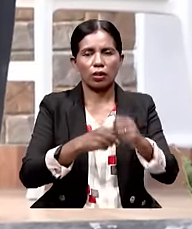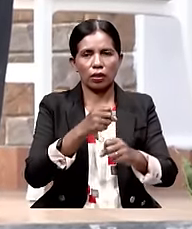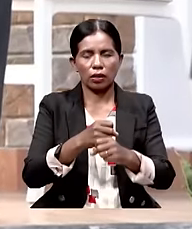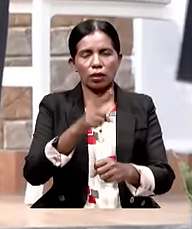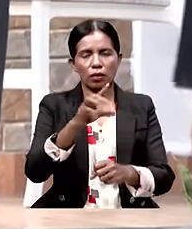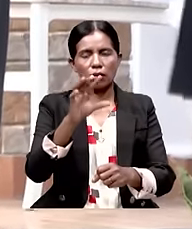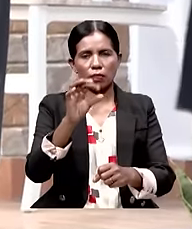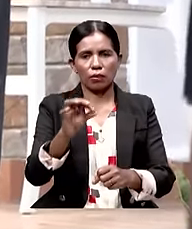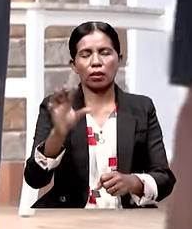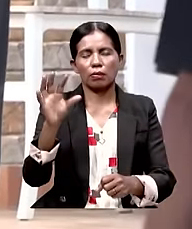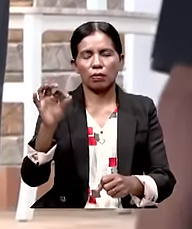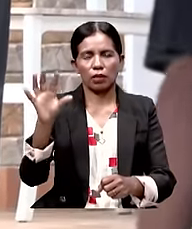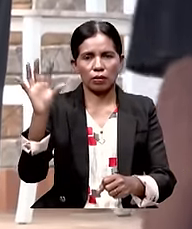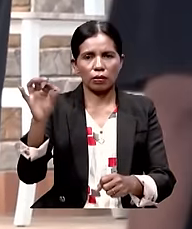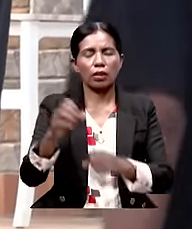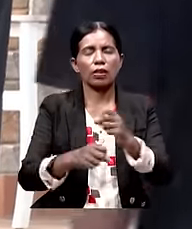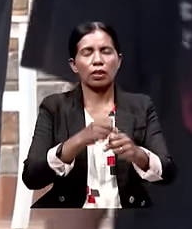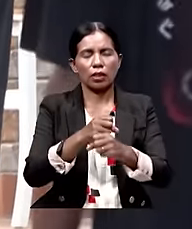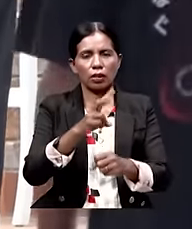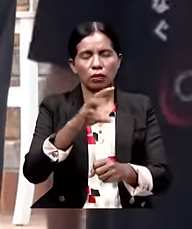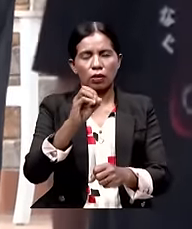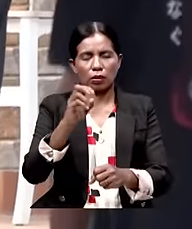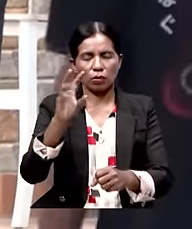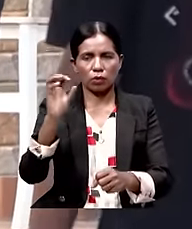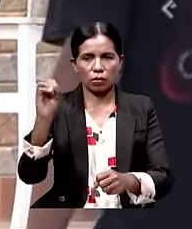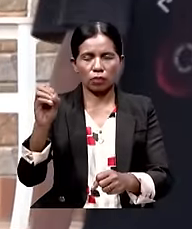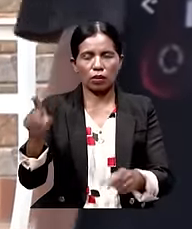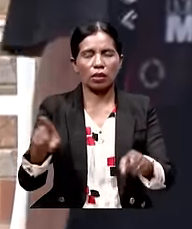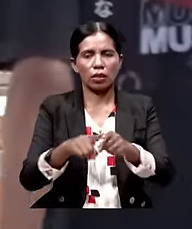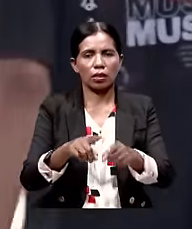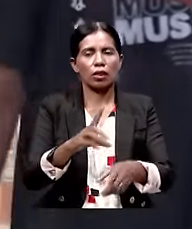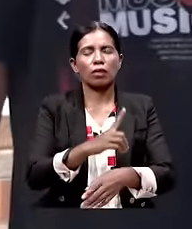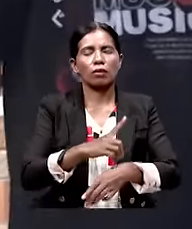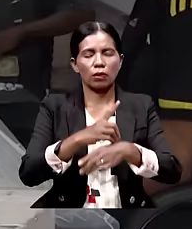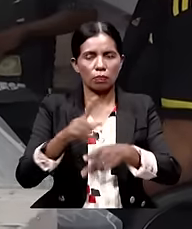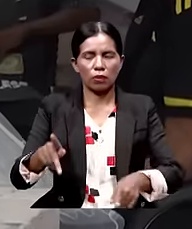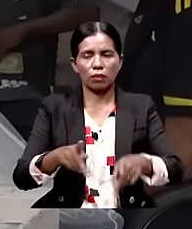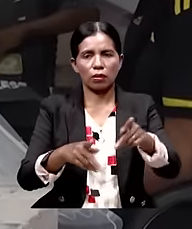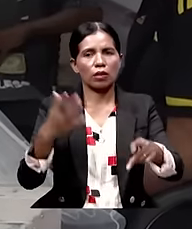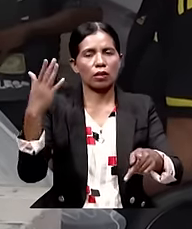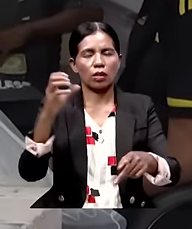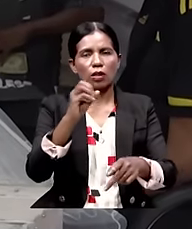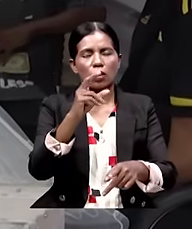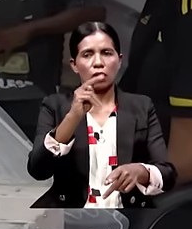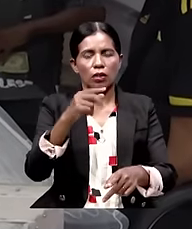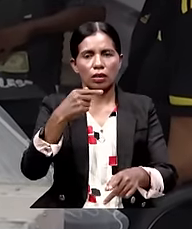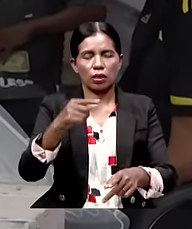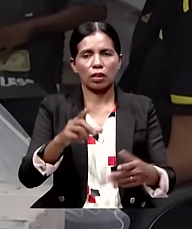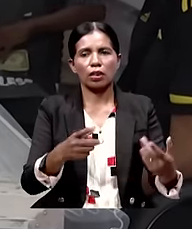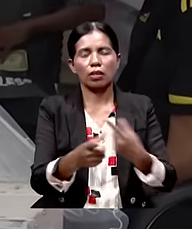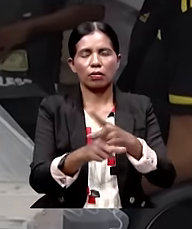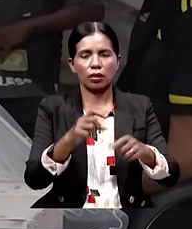senul resensia no iha tinang rimrua asumi kenar no dar defensor publiku no advogado iha ONJ Liberta to